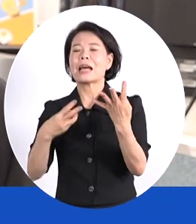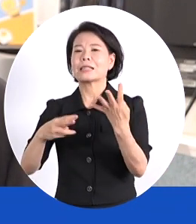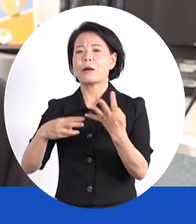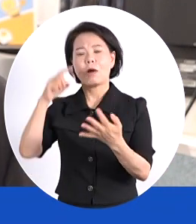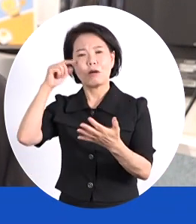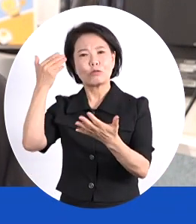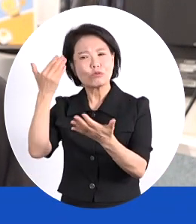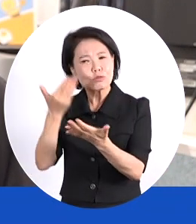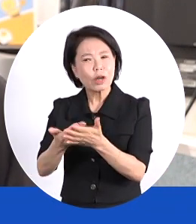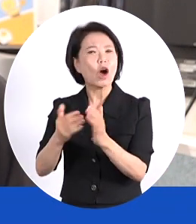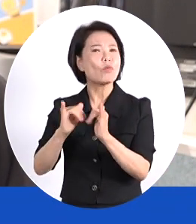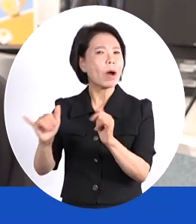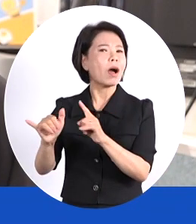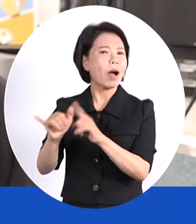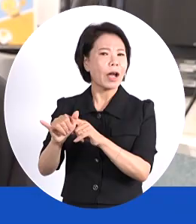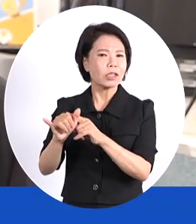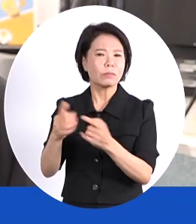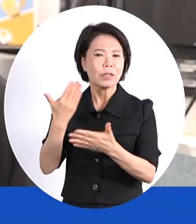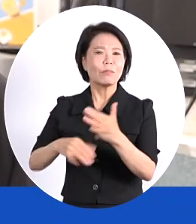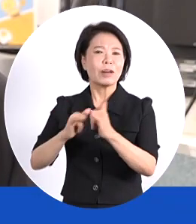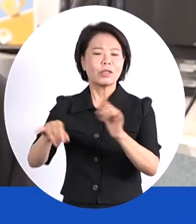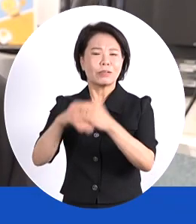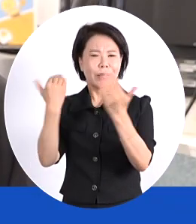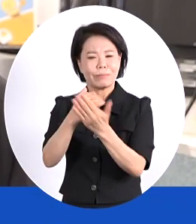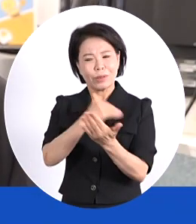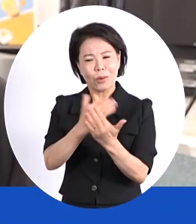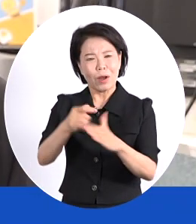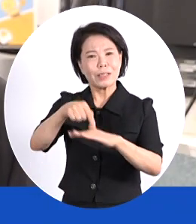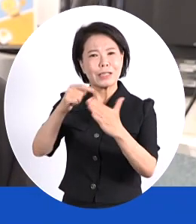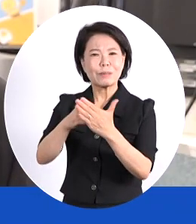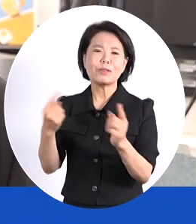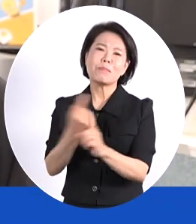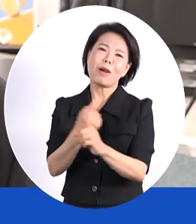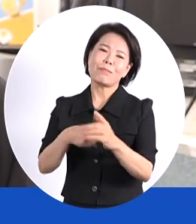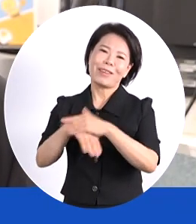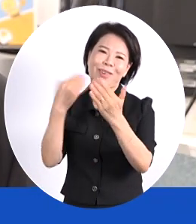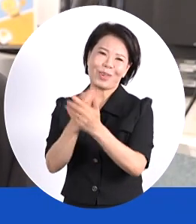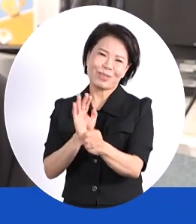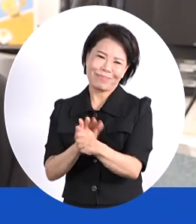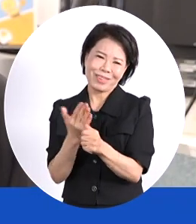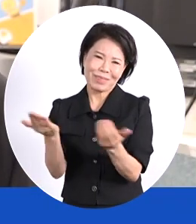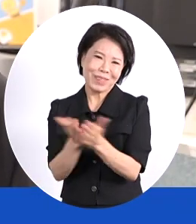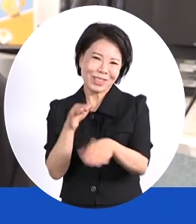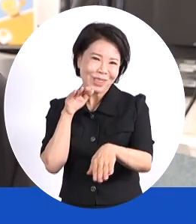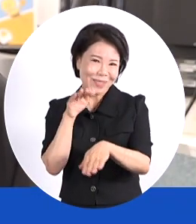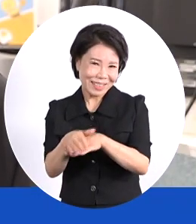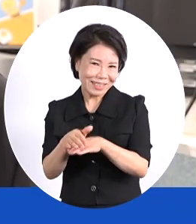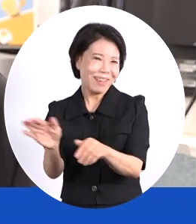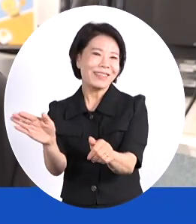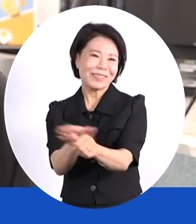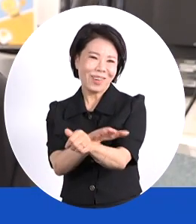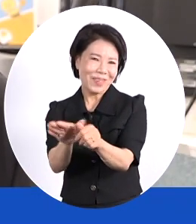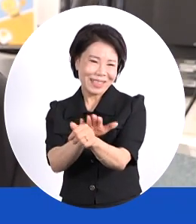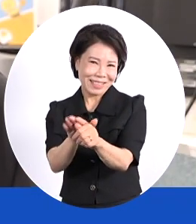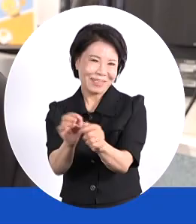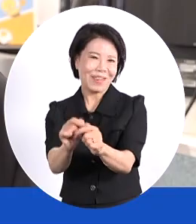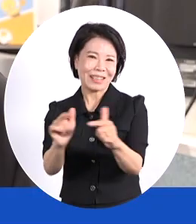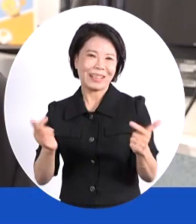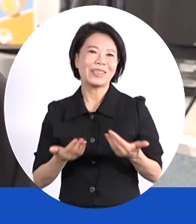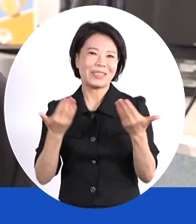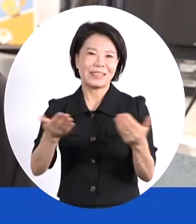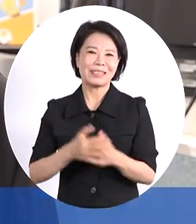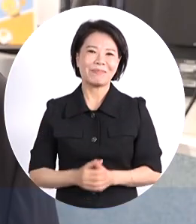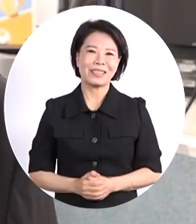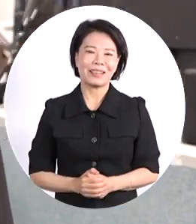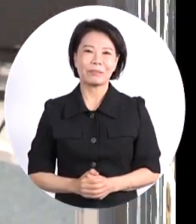트라우마를 가진 생존 희생자 및 유족 등의 다양한 심리 회복 수요에 부합하는 맞춤형 치유 서비스를 더욱 확대해